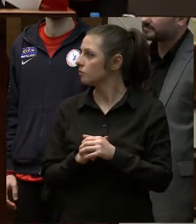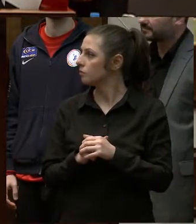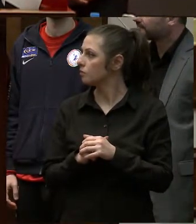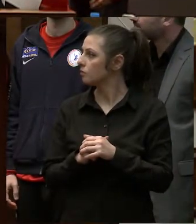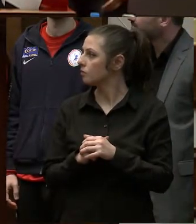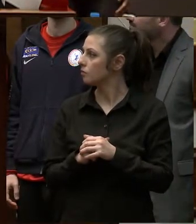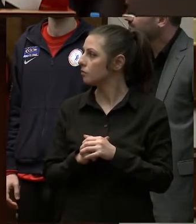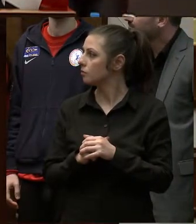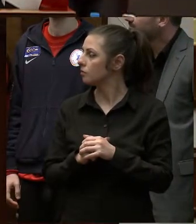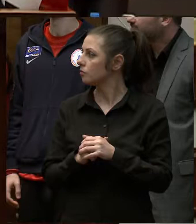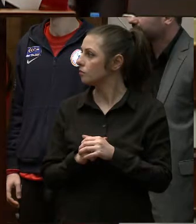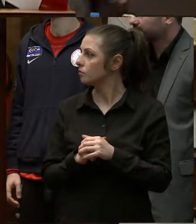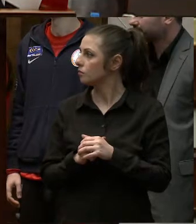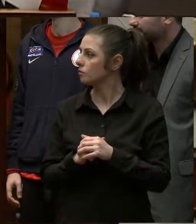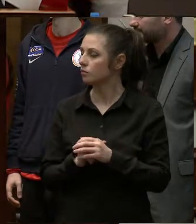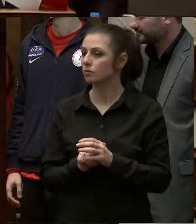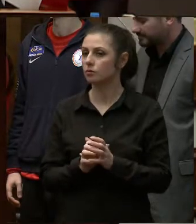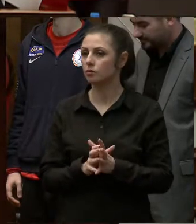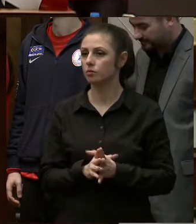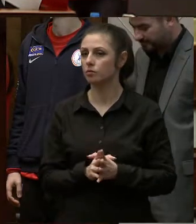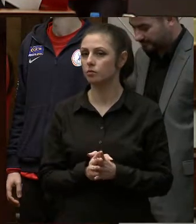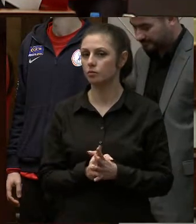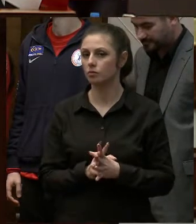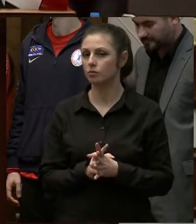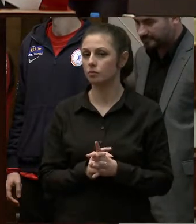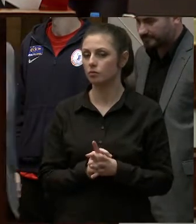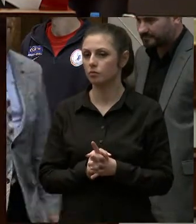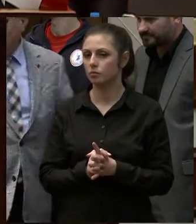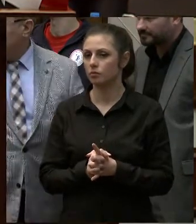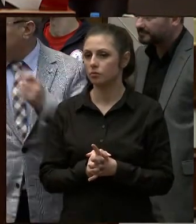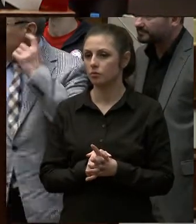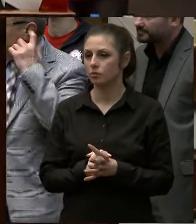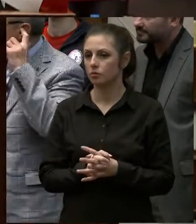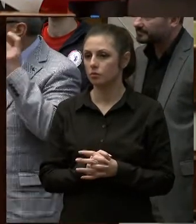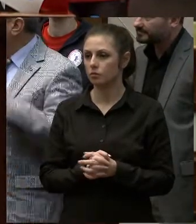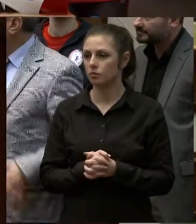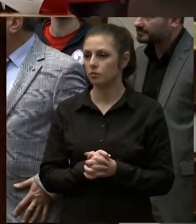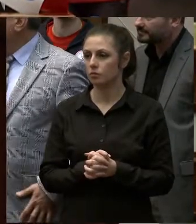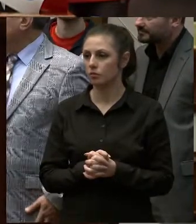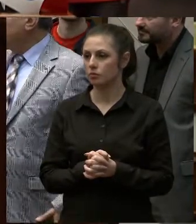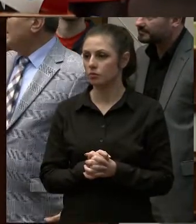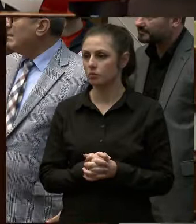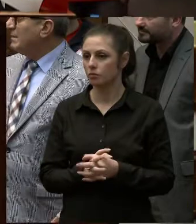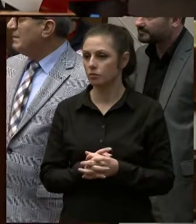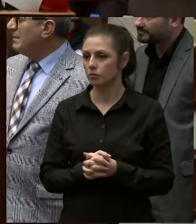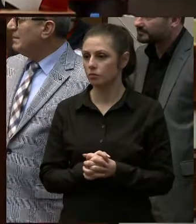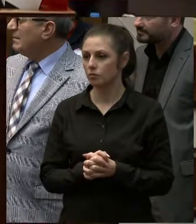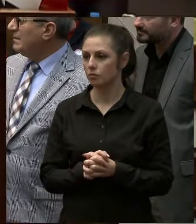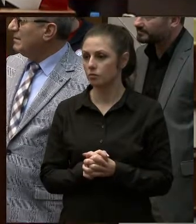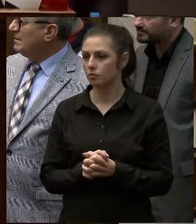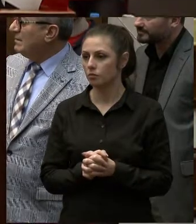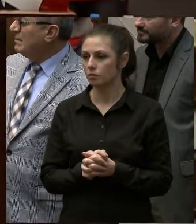eğitim süreklilik var. Eğitim. Gençlik ve spor mu yapıyoruz? Spor ve gençlik.